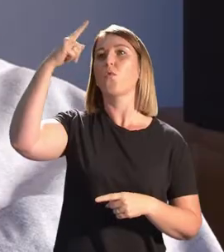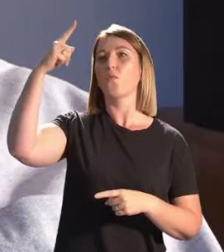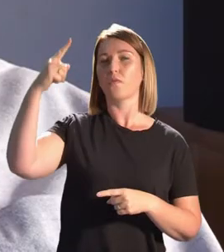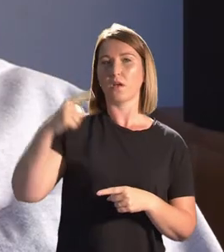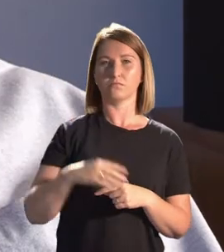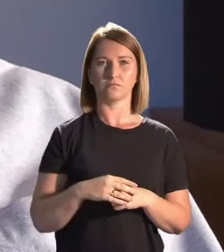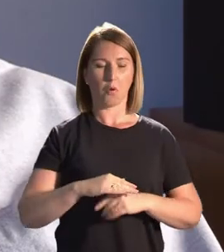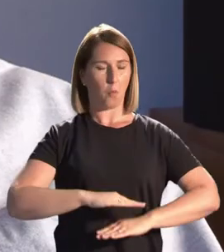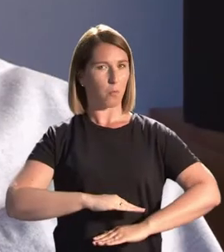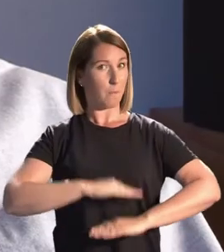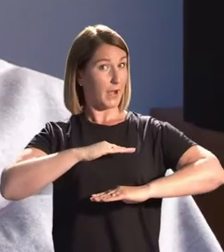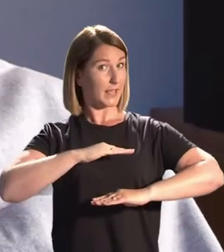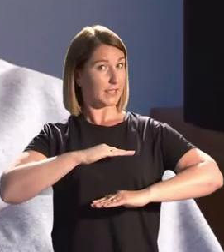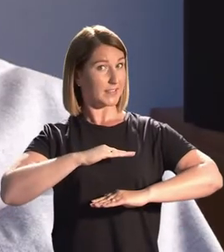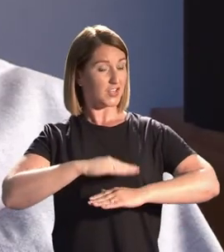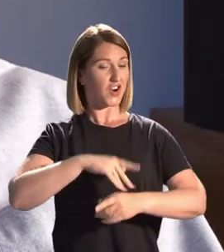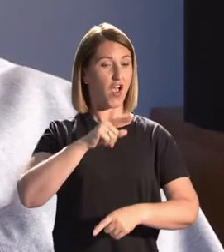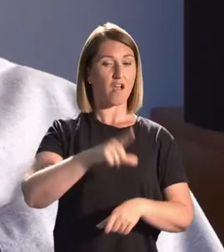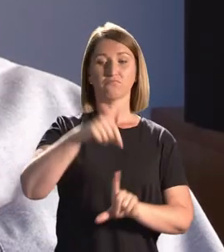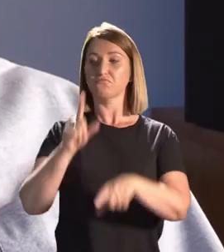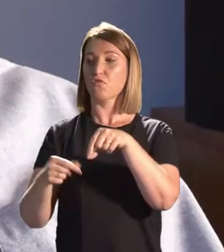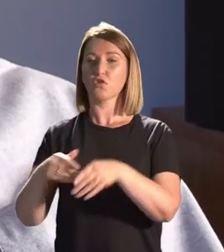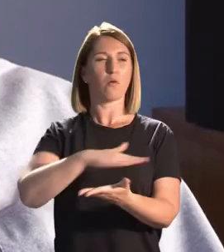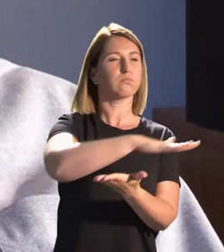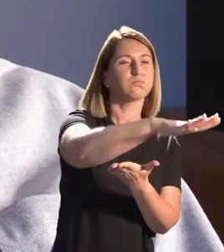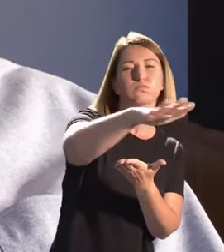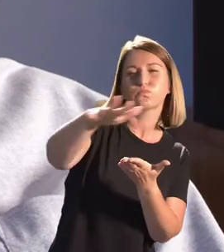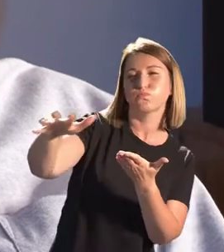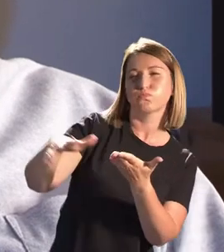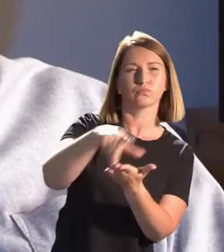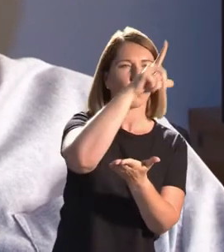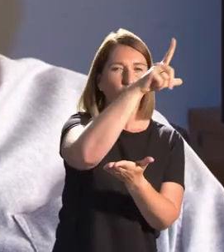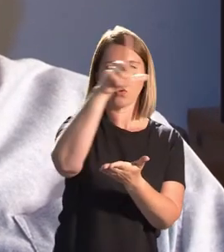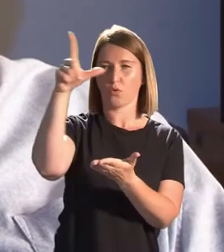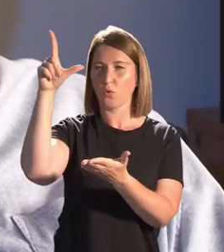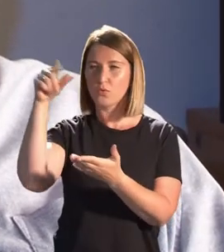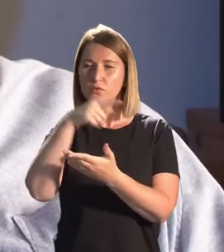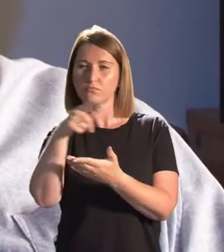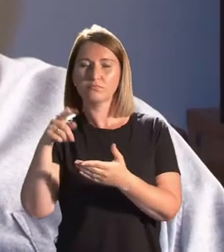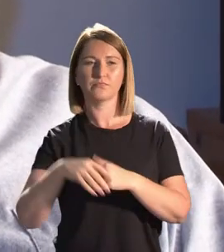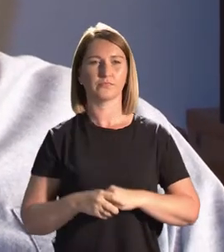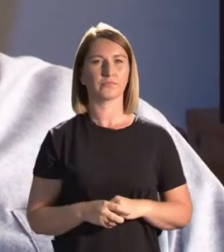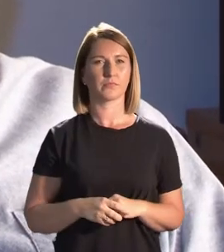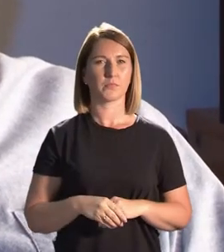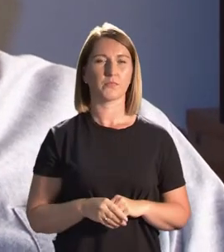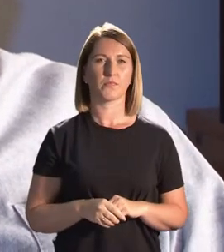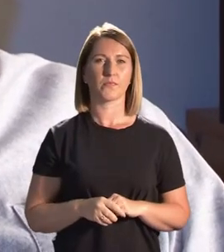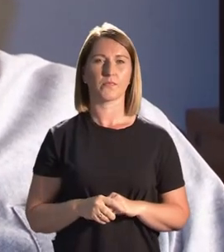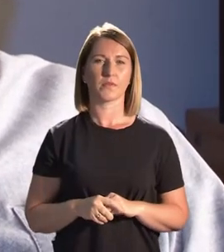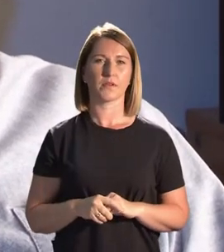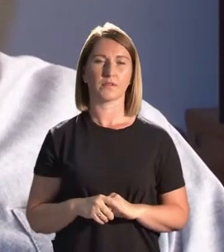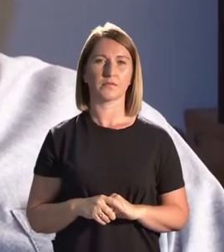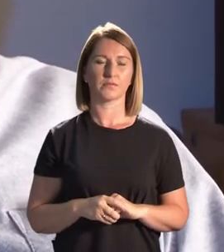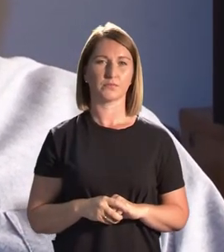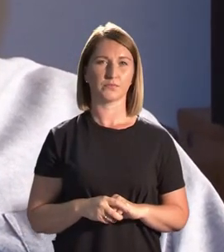to prestiż, wyróżnienie spośród tłumu ludzi. Ostatnio